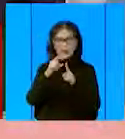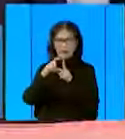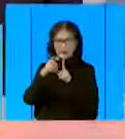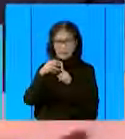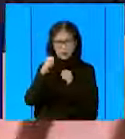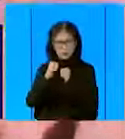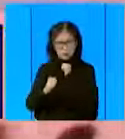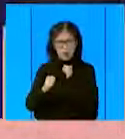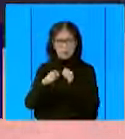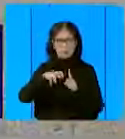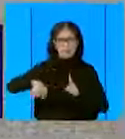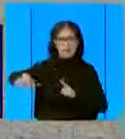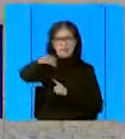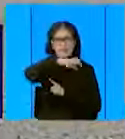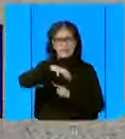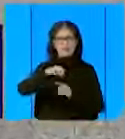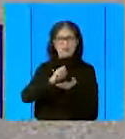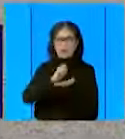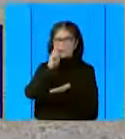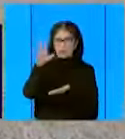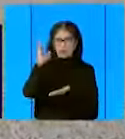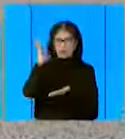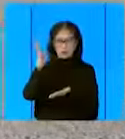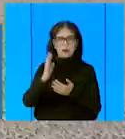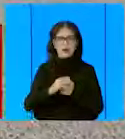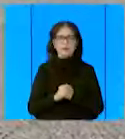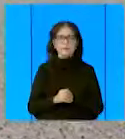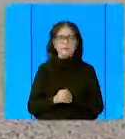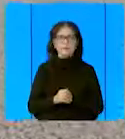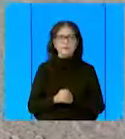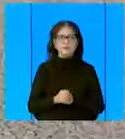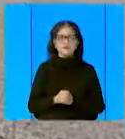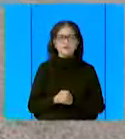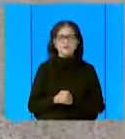Barat. Dari Cirebon, Jawa Barat, Miftahuddin, iNews melaporkan.